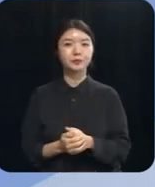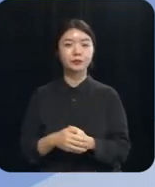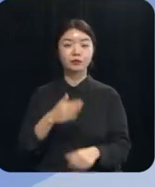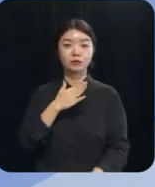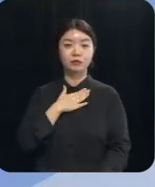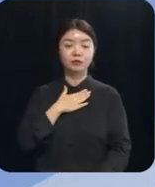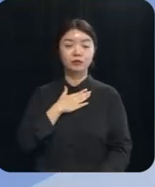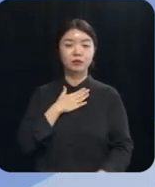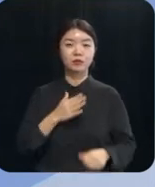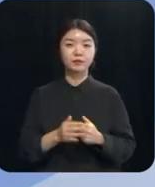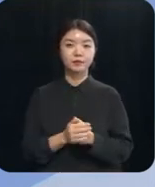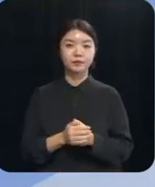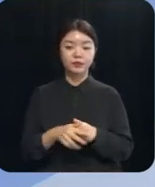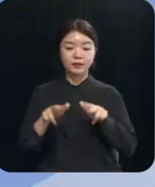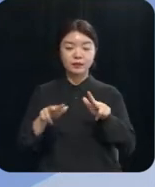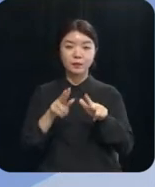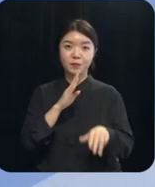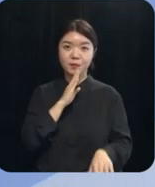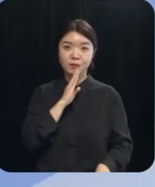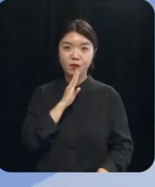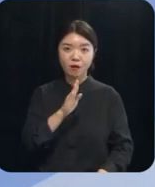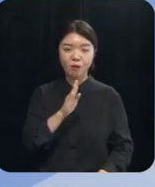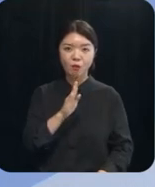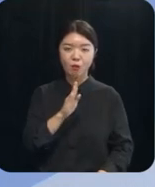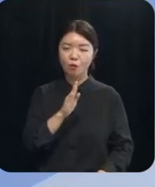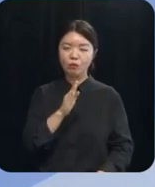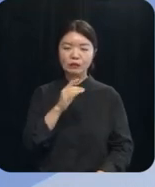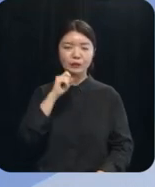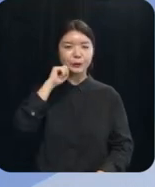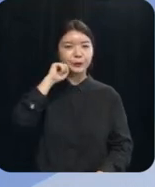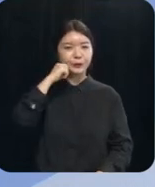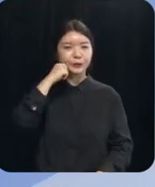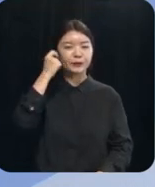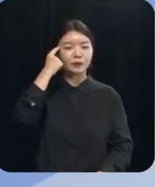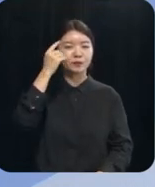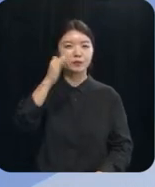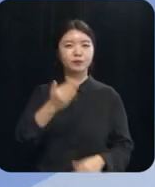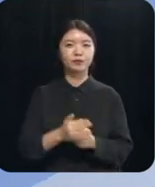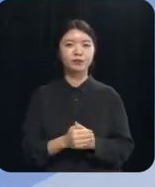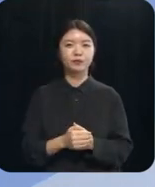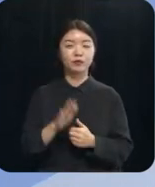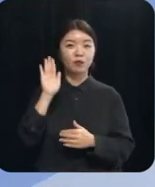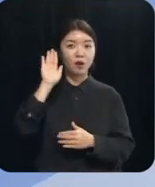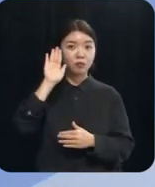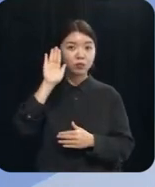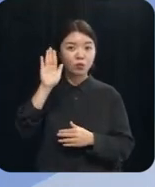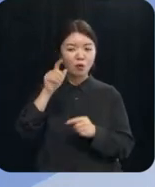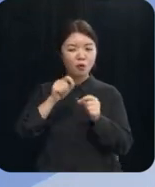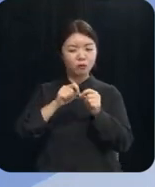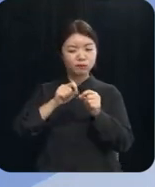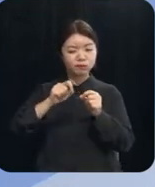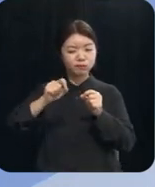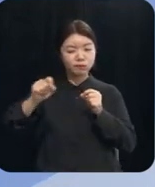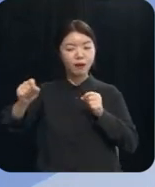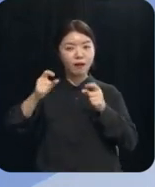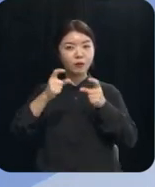저는 당장이 저는 불가능하다고 생각이 되어집니다. 앞으로 장기적으로 도민이익에